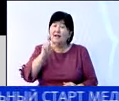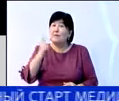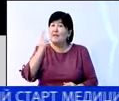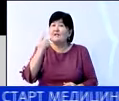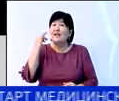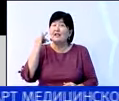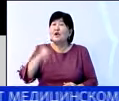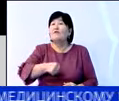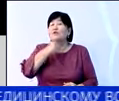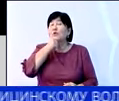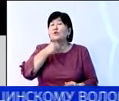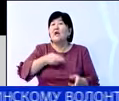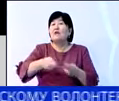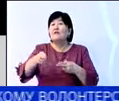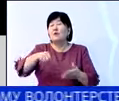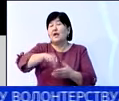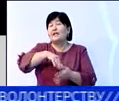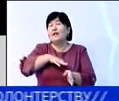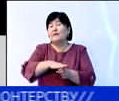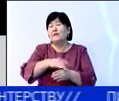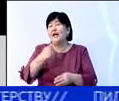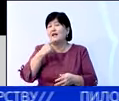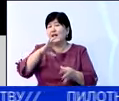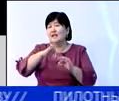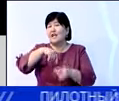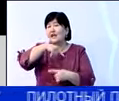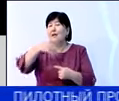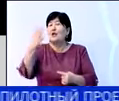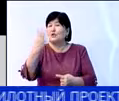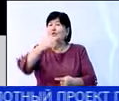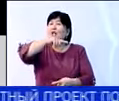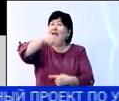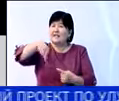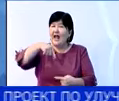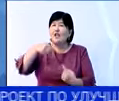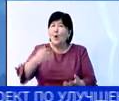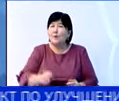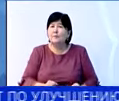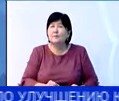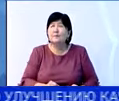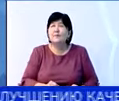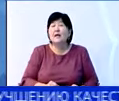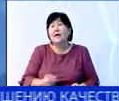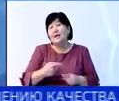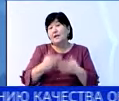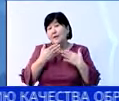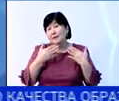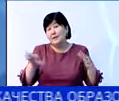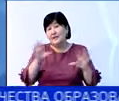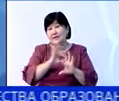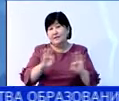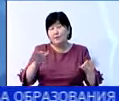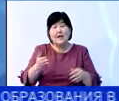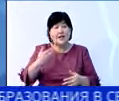истории взрослого фигурного катания, выполнила сложнейший элемент – четверной сальхов. И это было последнее сообщение